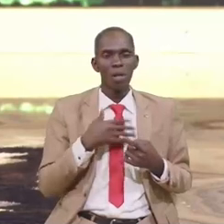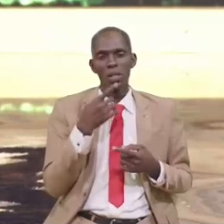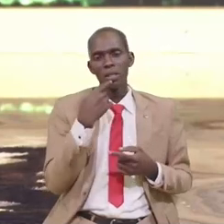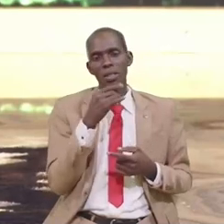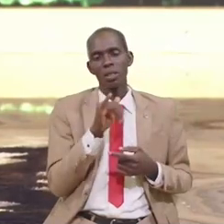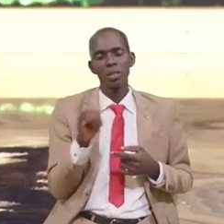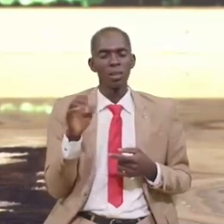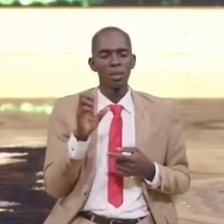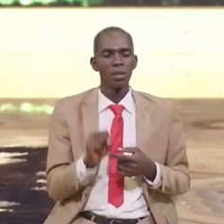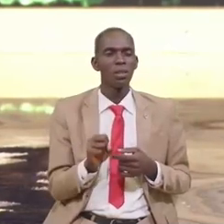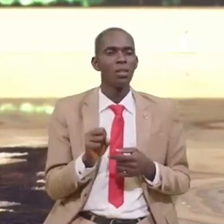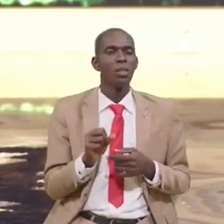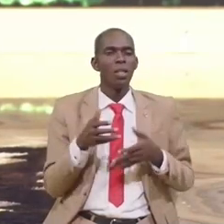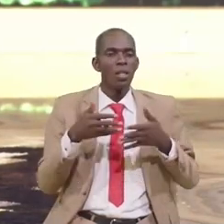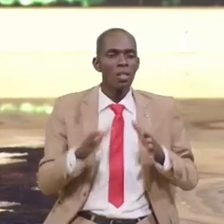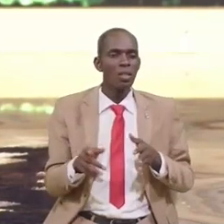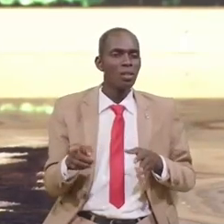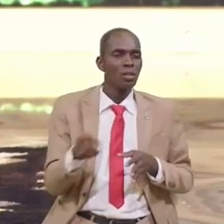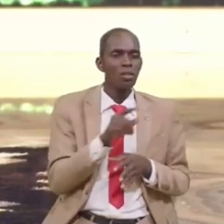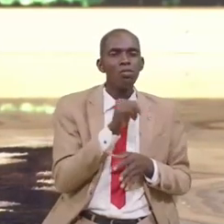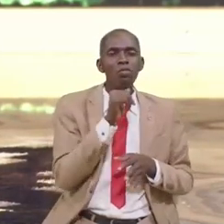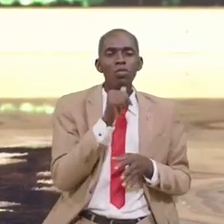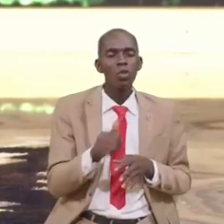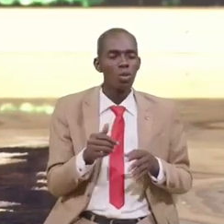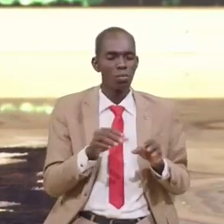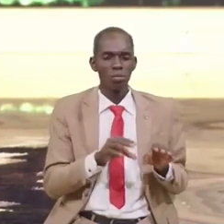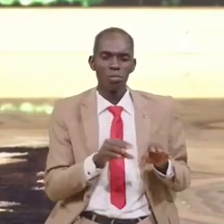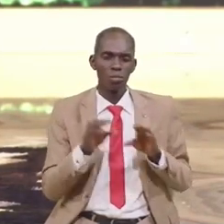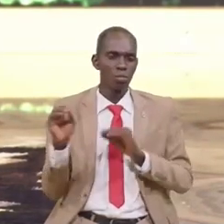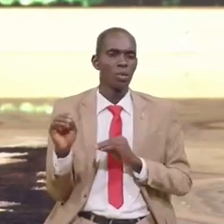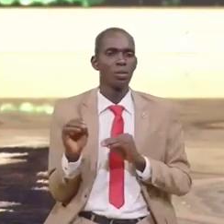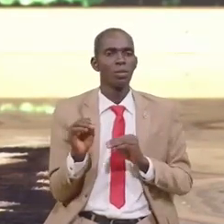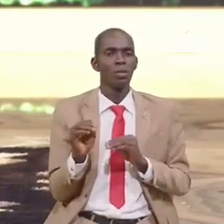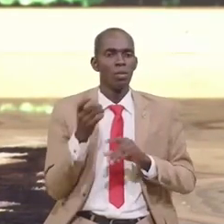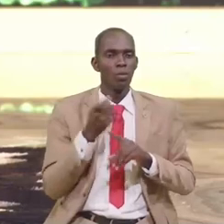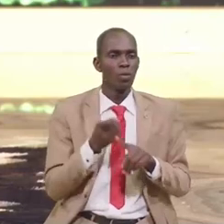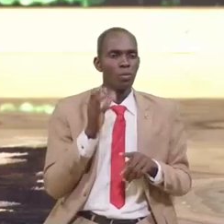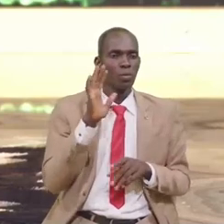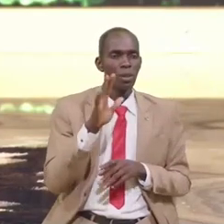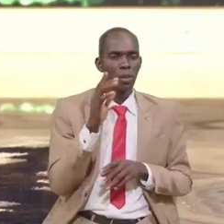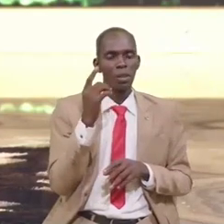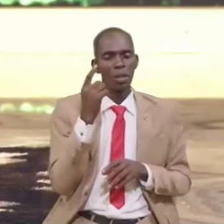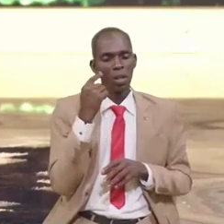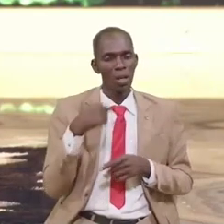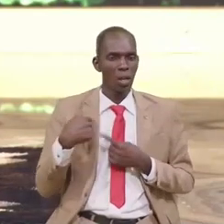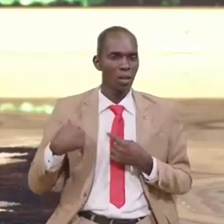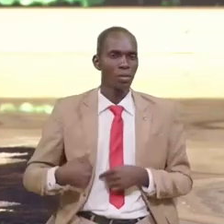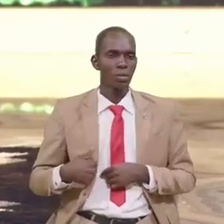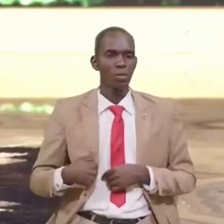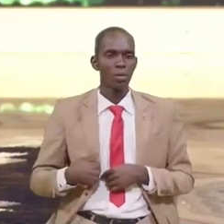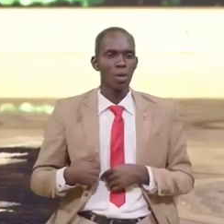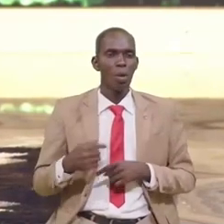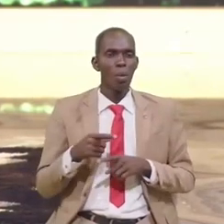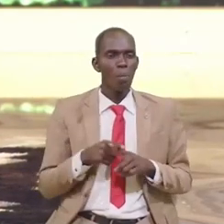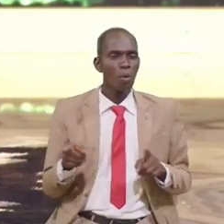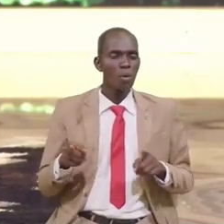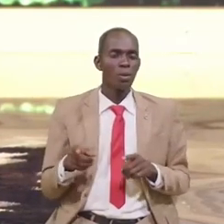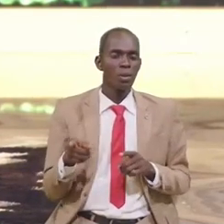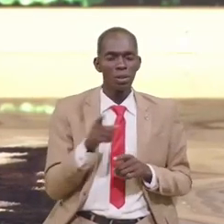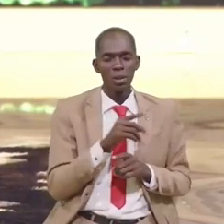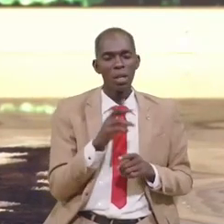ne s'éloignent pas de tes yeux, garde-les dans le fond de ton cœur, car c'est la